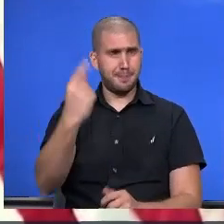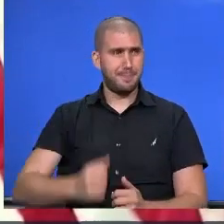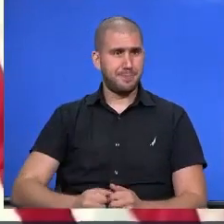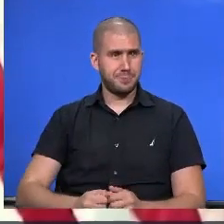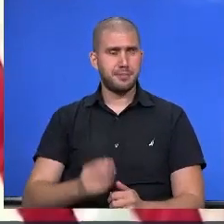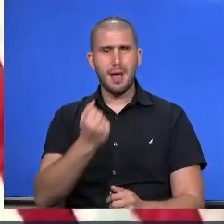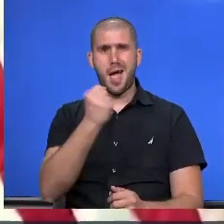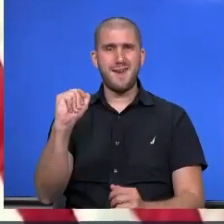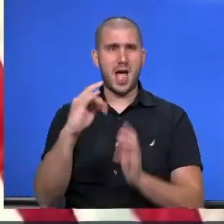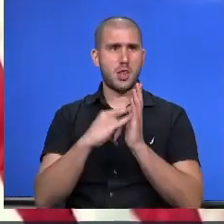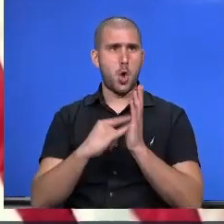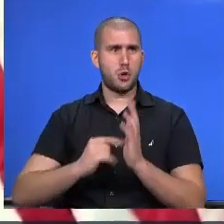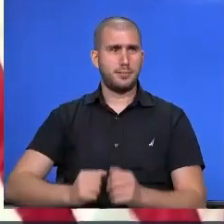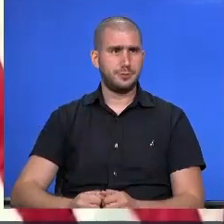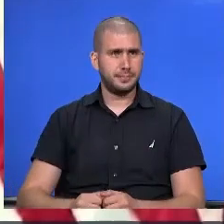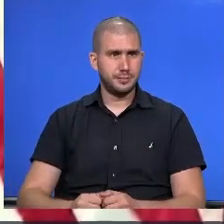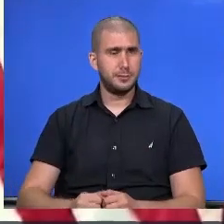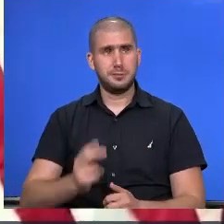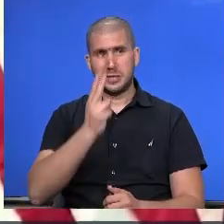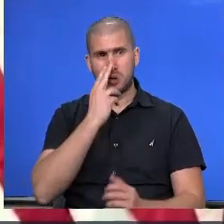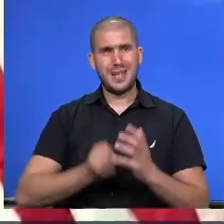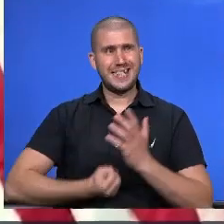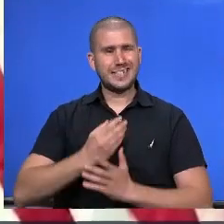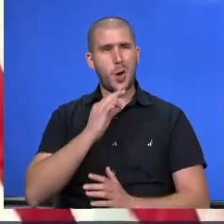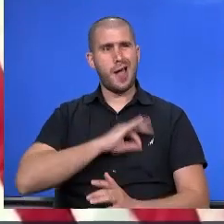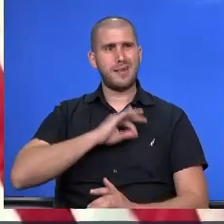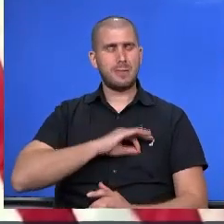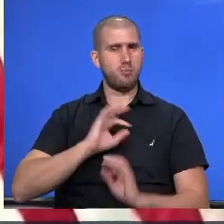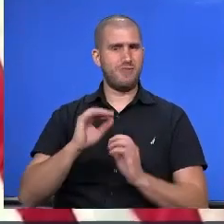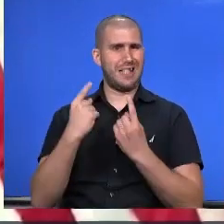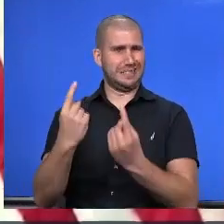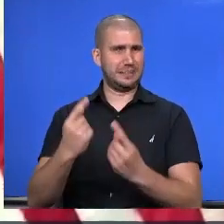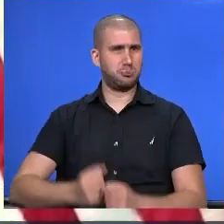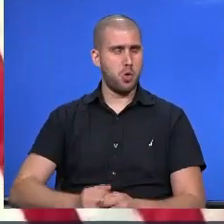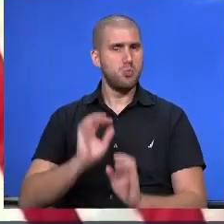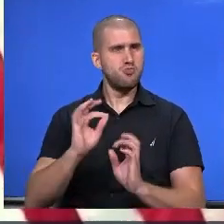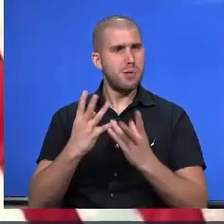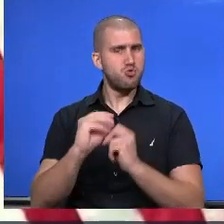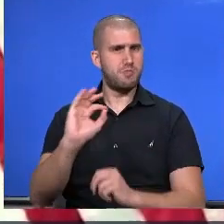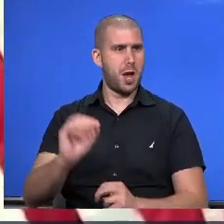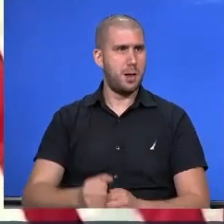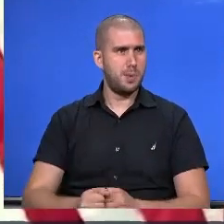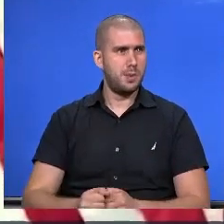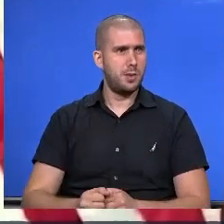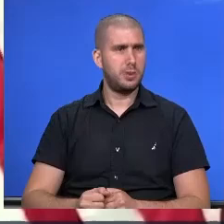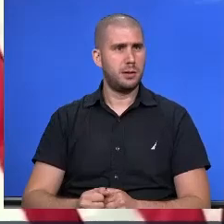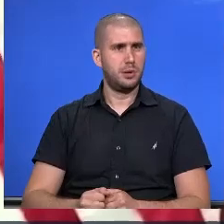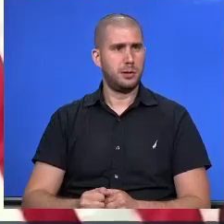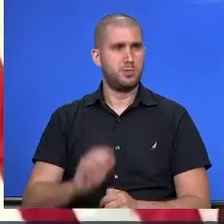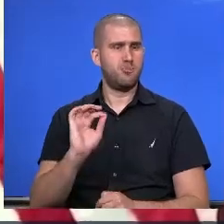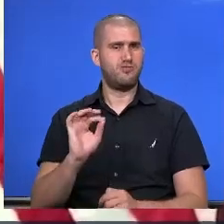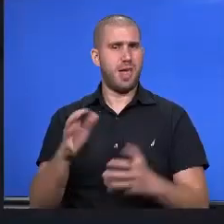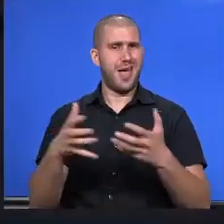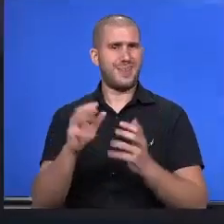for violating the law as part of his efforts to generate profits for himself, his family and his